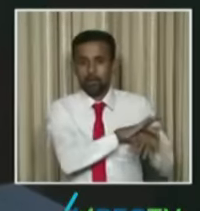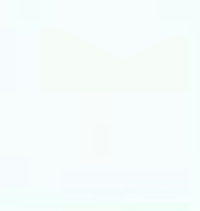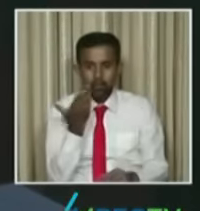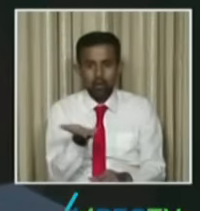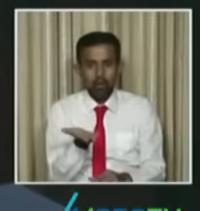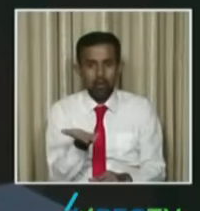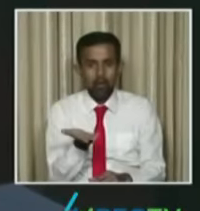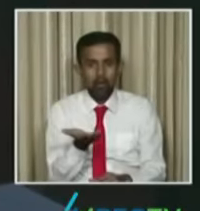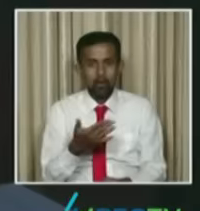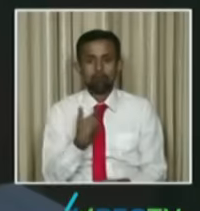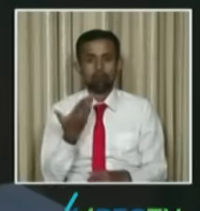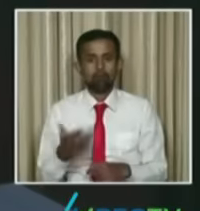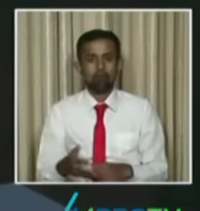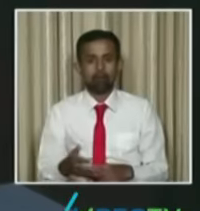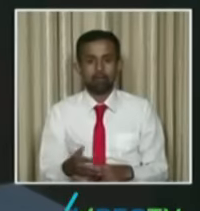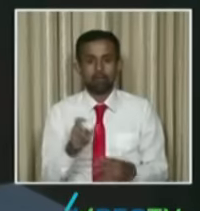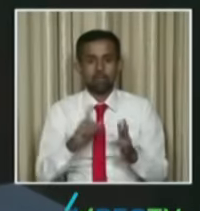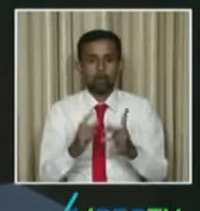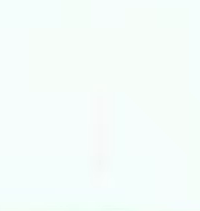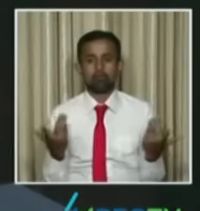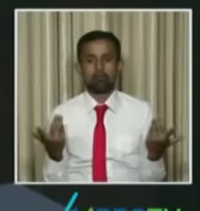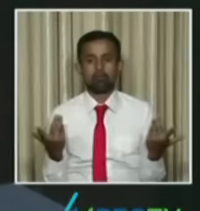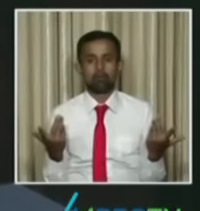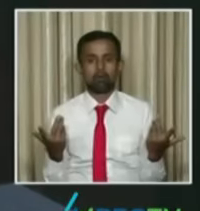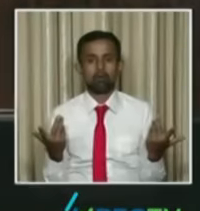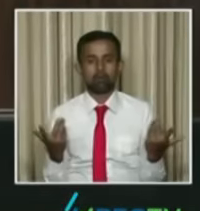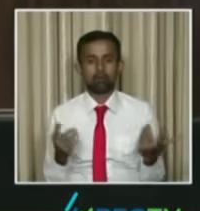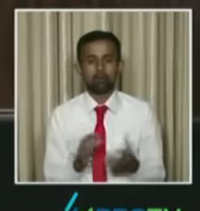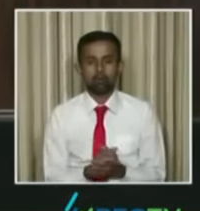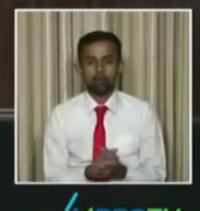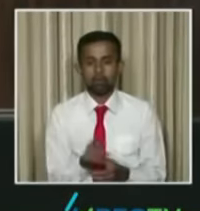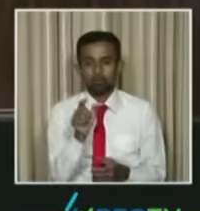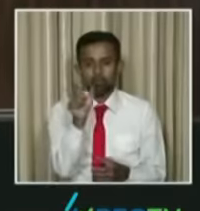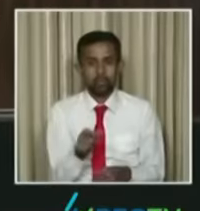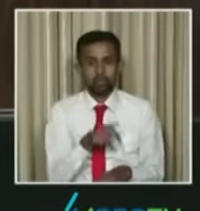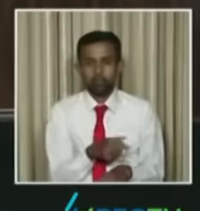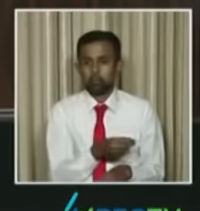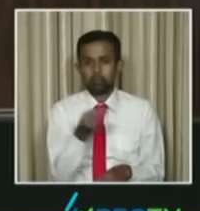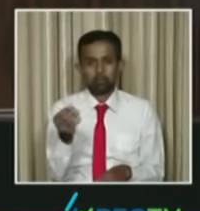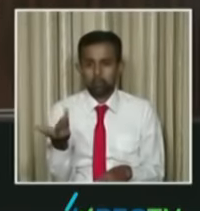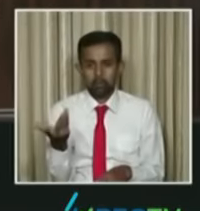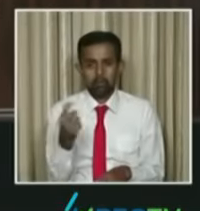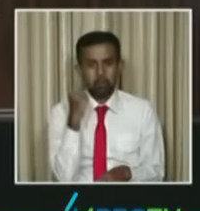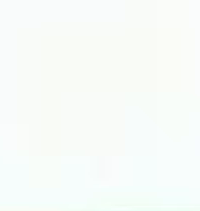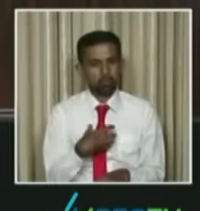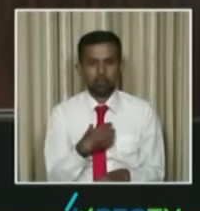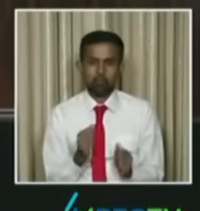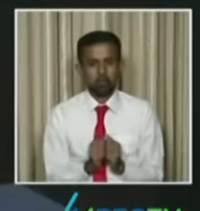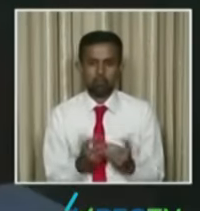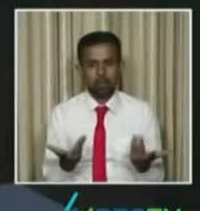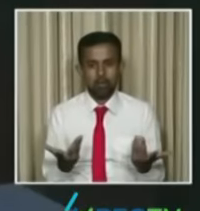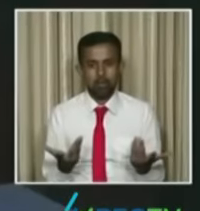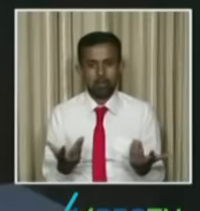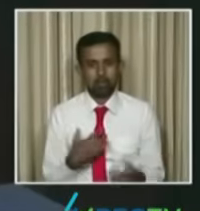කමිටිස් වලට යන්න මගේ කට වහලා තියන්නේ කෝප් එකේ මට කතා කරන්න බෑ ඔබතුමාට ඒ අවස්ථාව නොදීපු ගැන අපි සොයලා බැලුවා ඒක ඒක වැරදි.